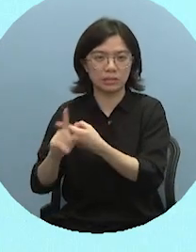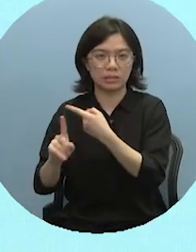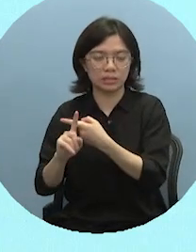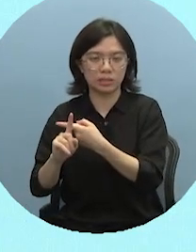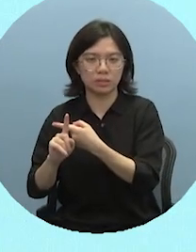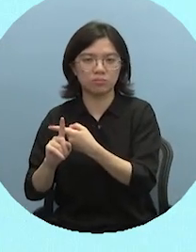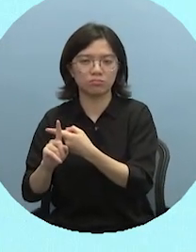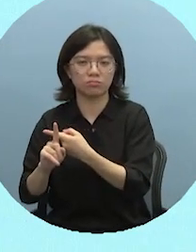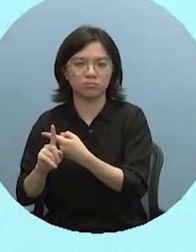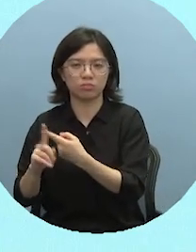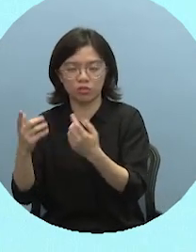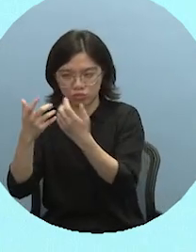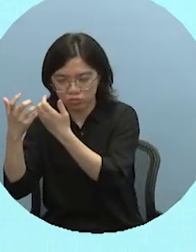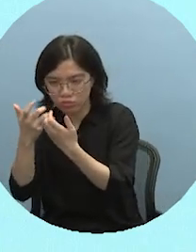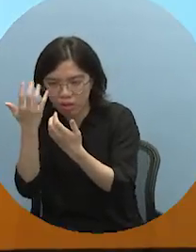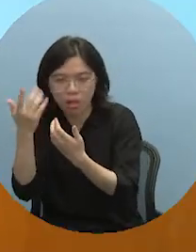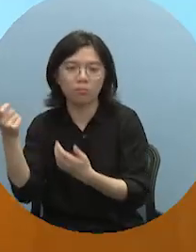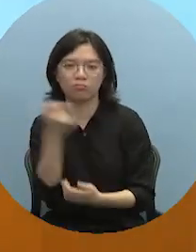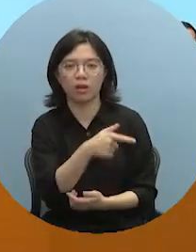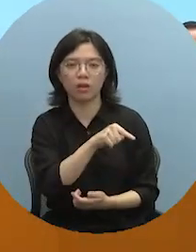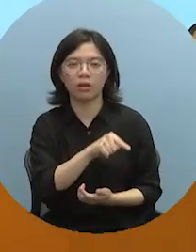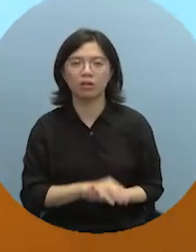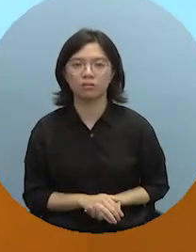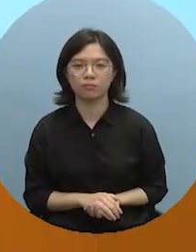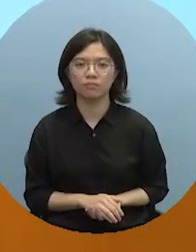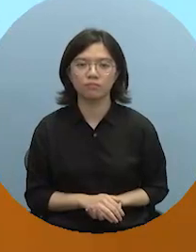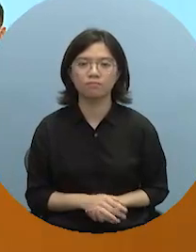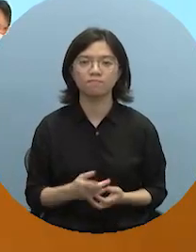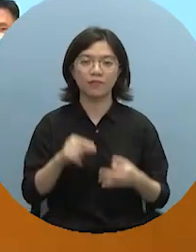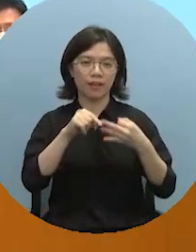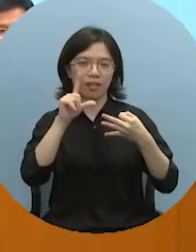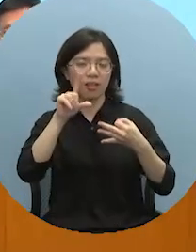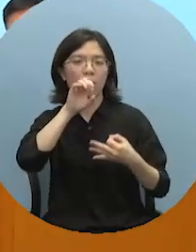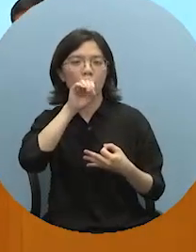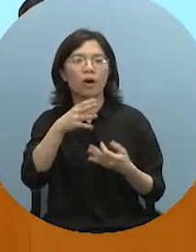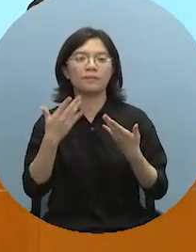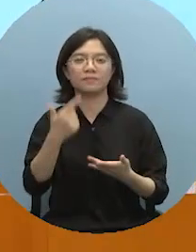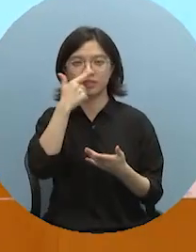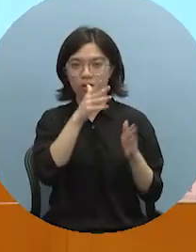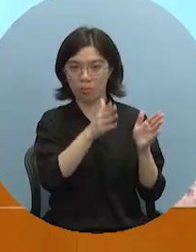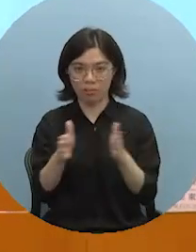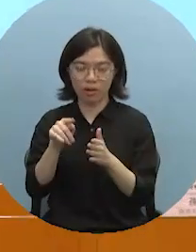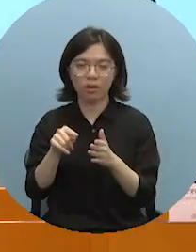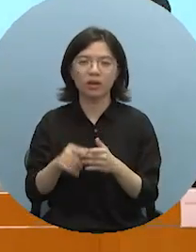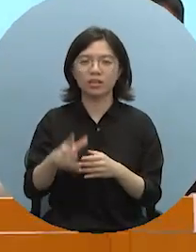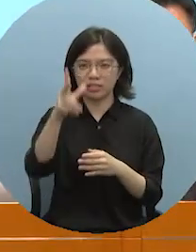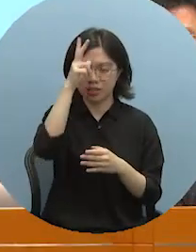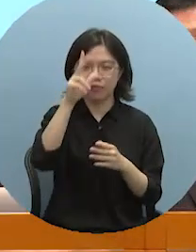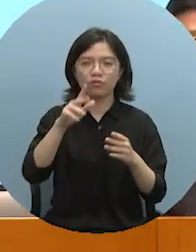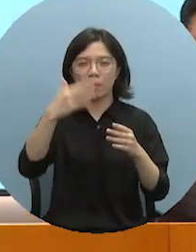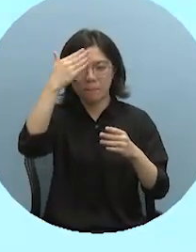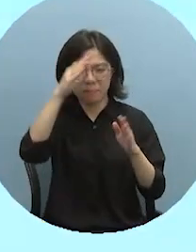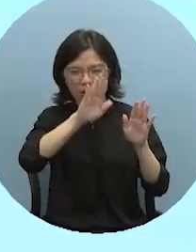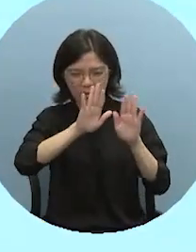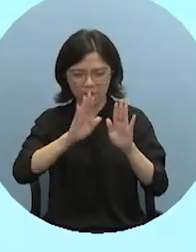是超過這個數目的。 李家超說，今次推出新安排是特區政府防疫政策的重要一